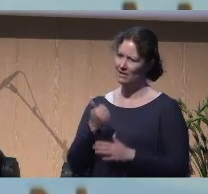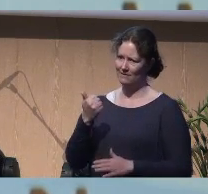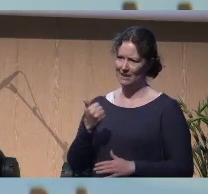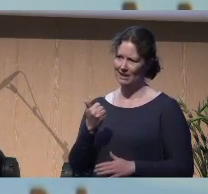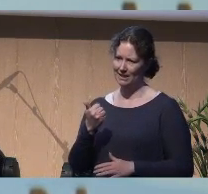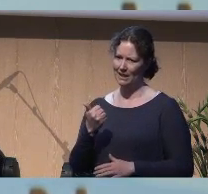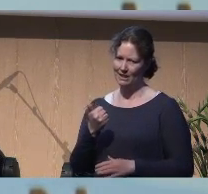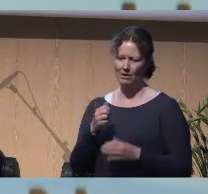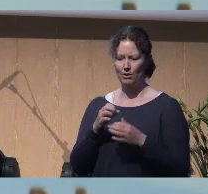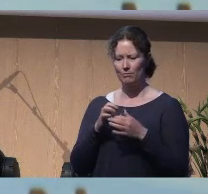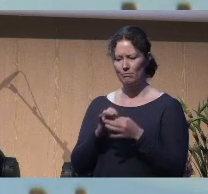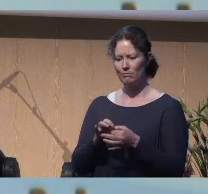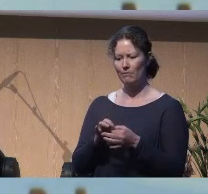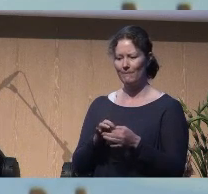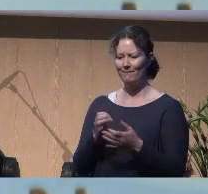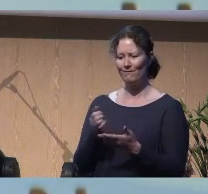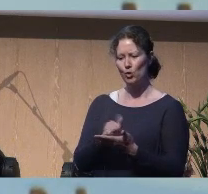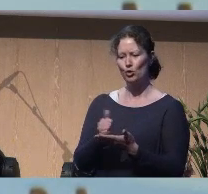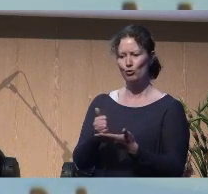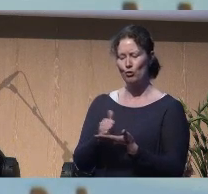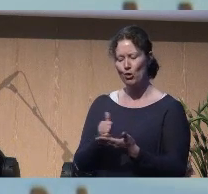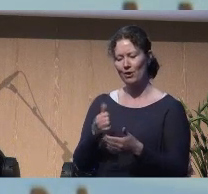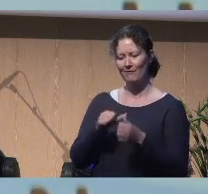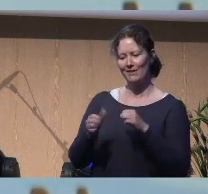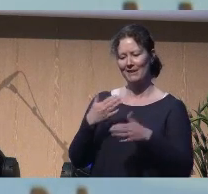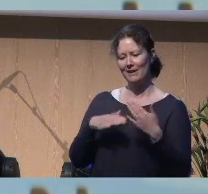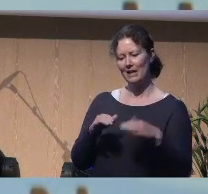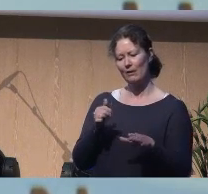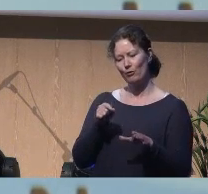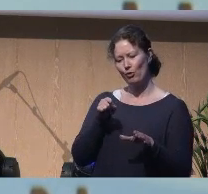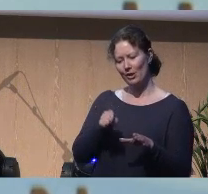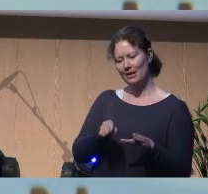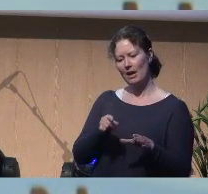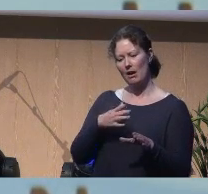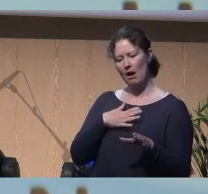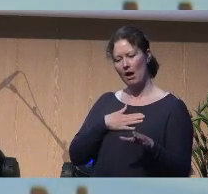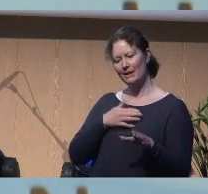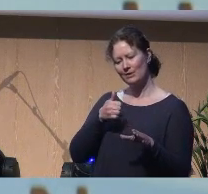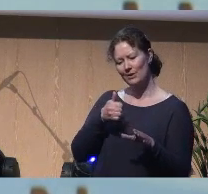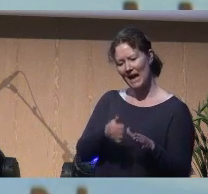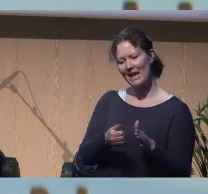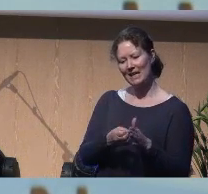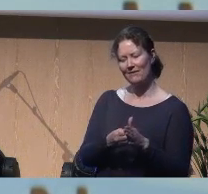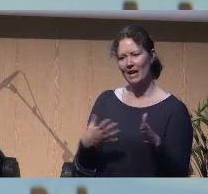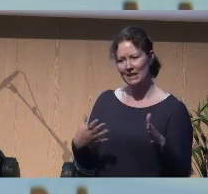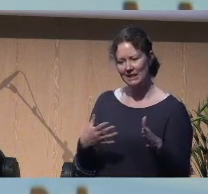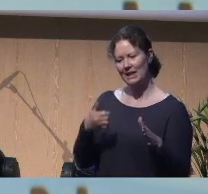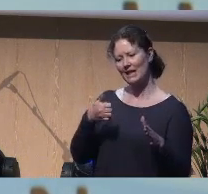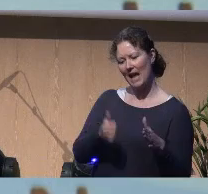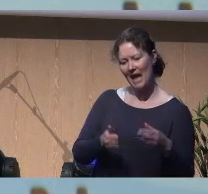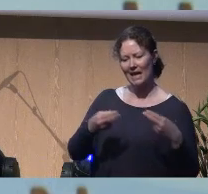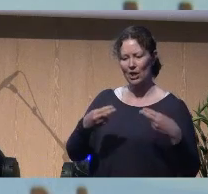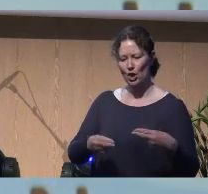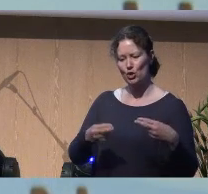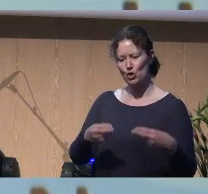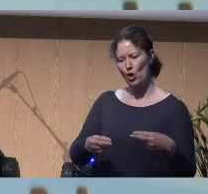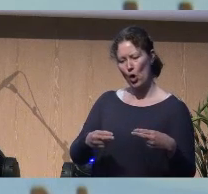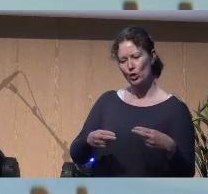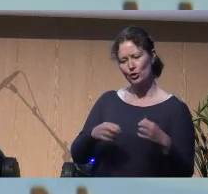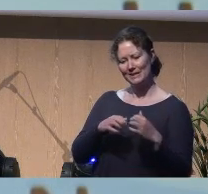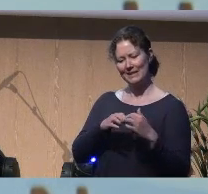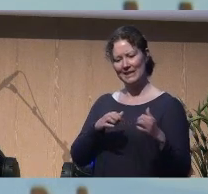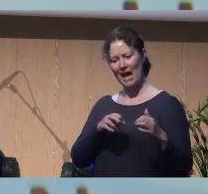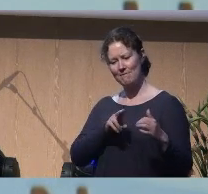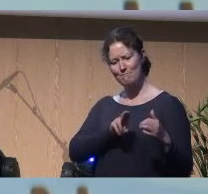for hvorfor frivilligheten har en egenverdi, en egen rolle, en særpreg